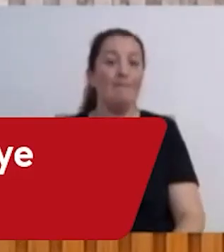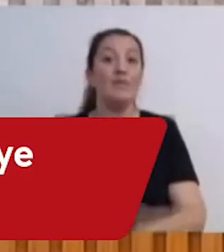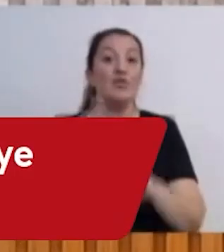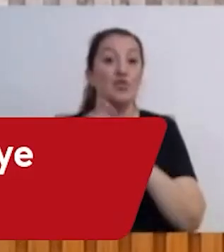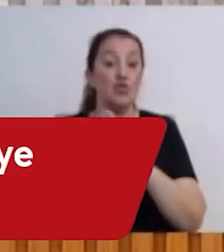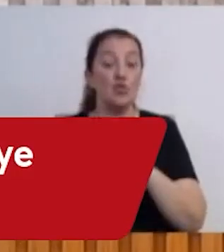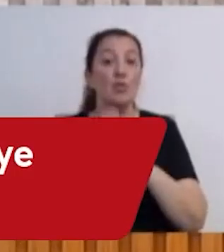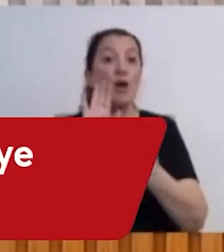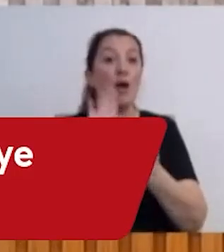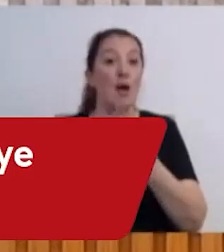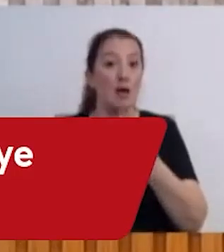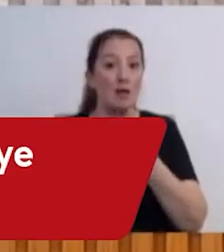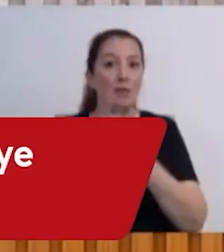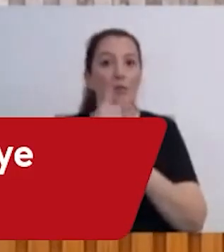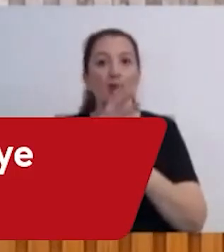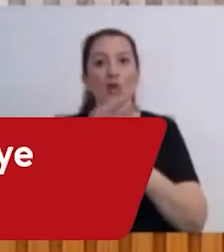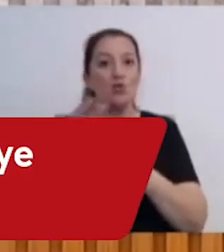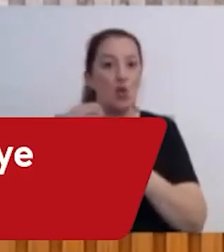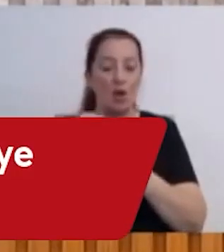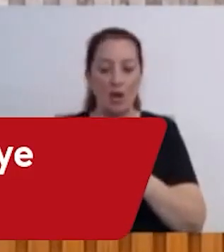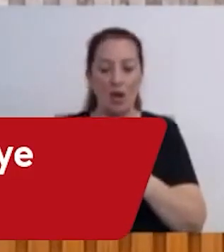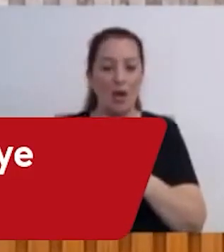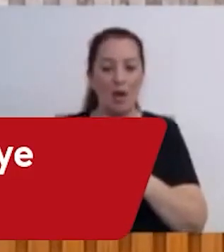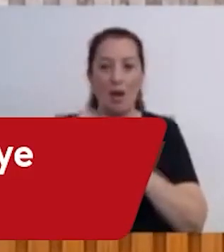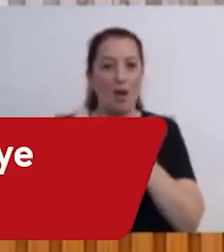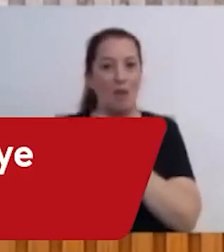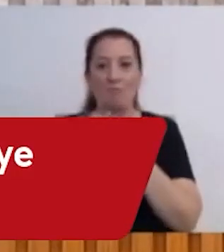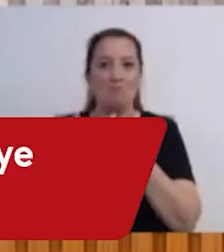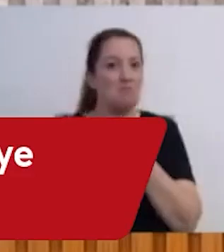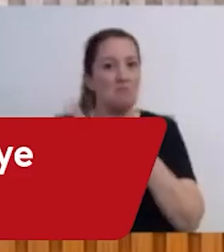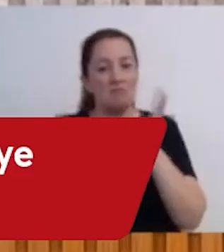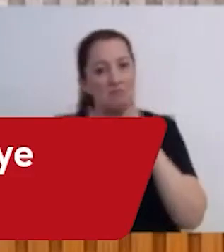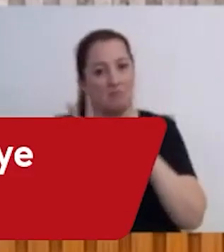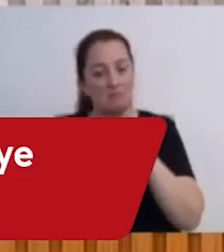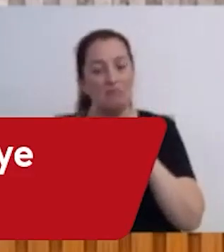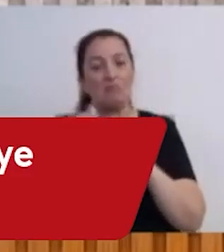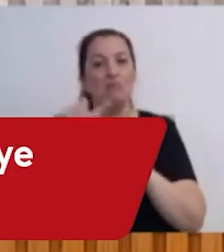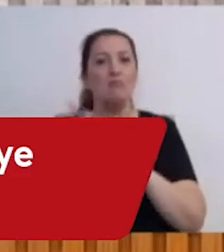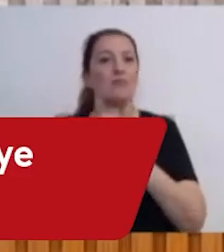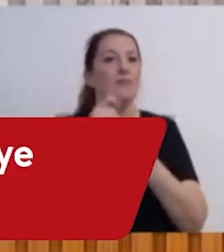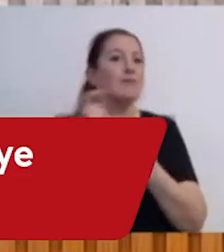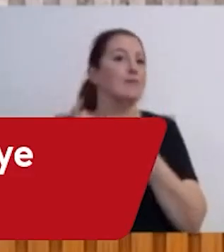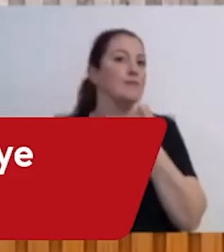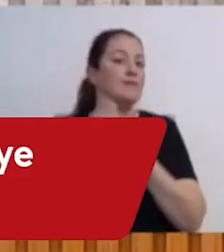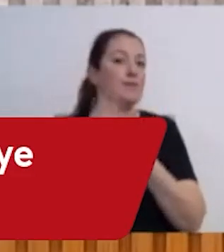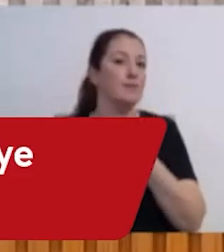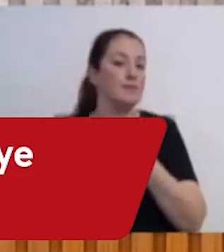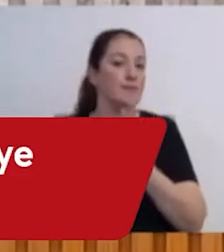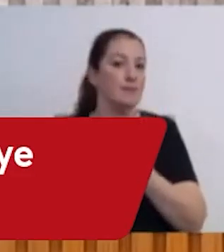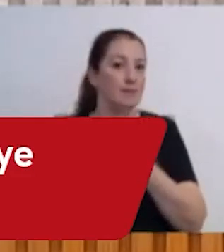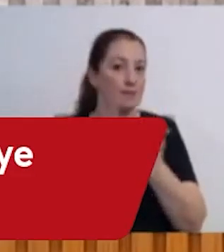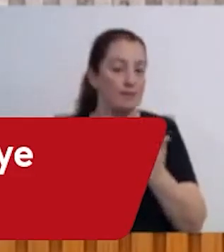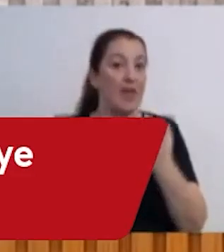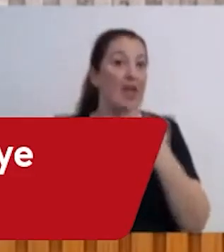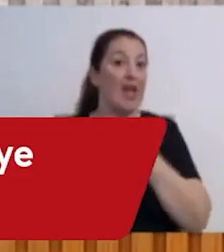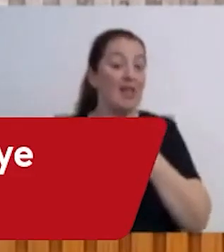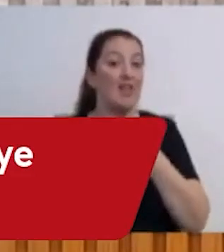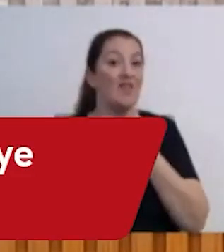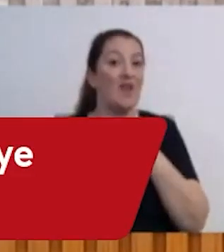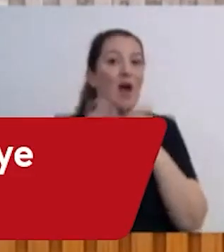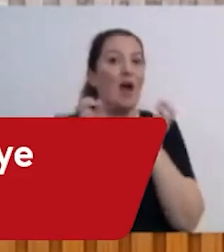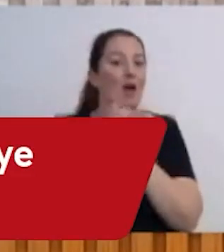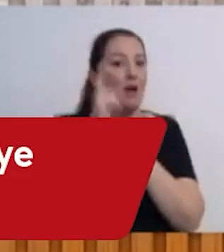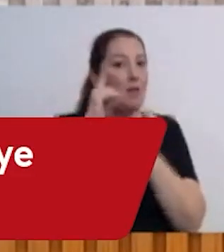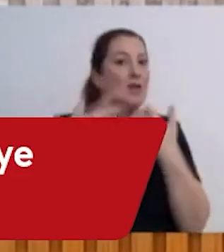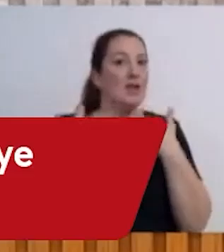Çalışma arkadaşlarımızdan birçok yakınını kaybeden değerli çalışma arkadaşlarımız var. Kendilerine ve ailelerine